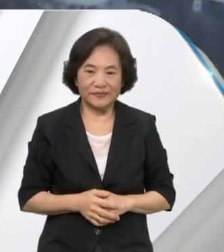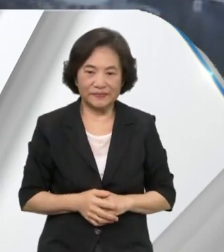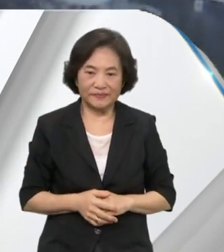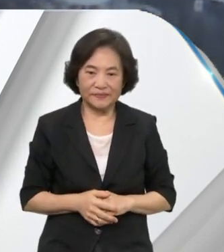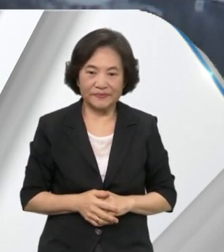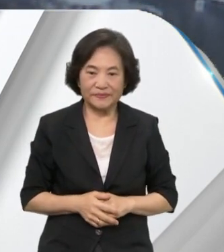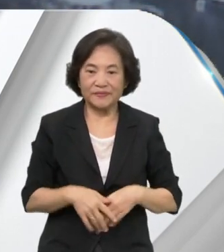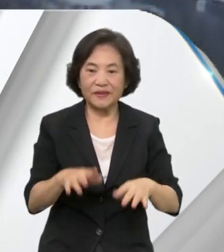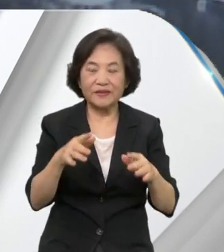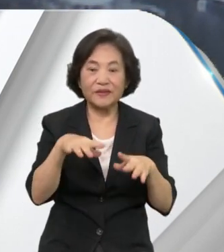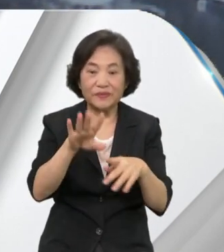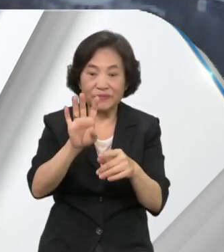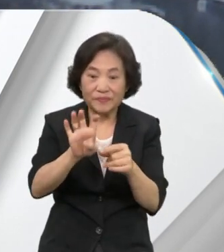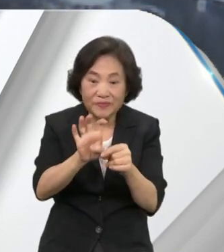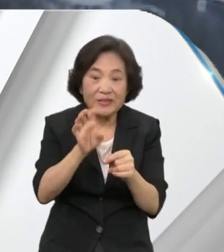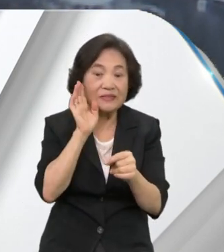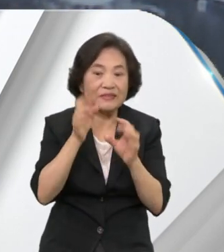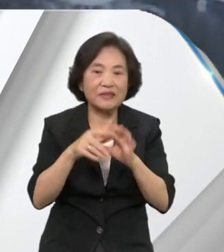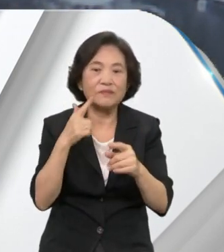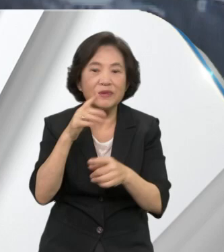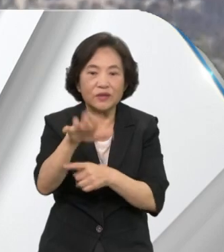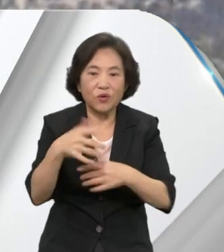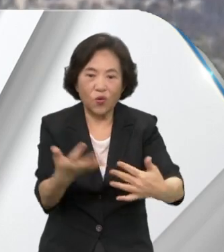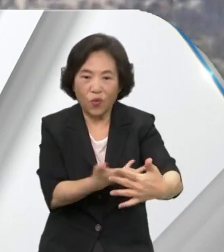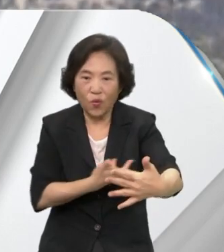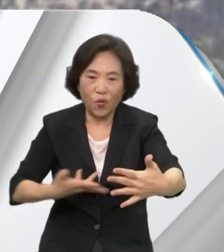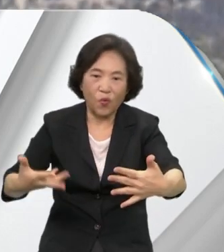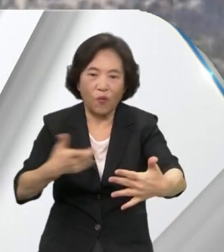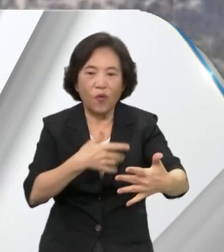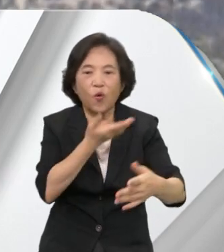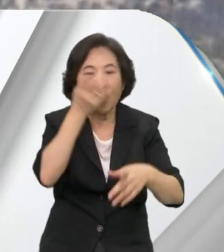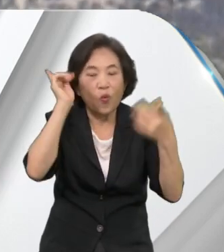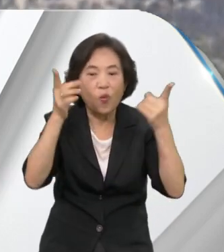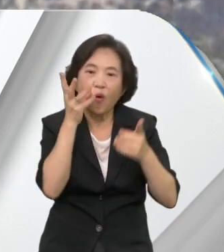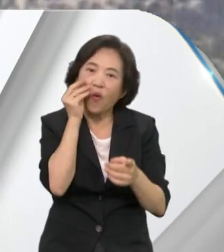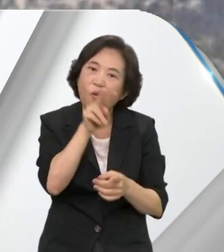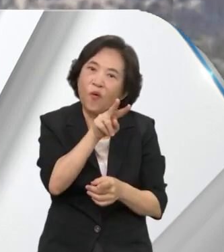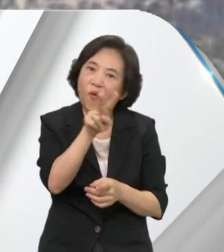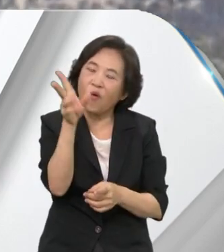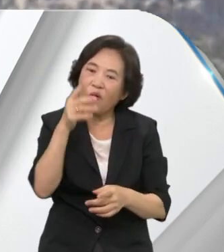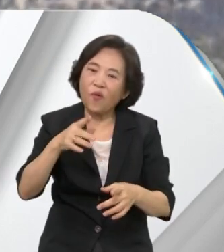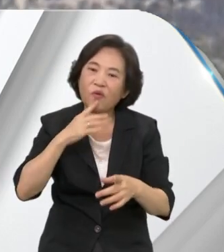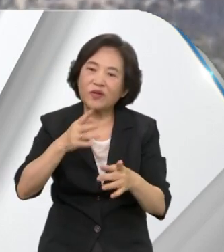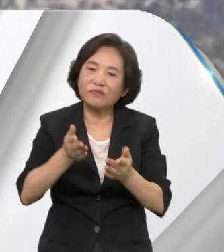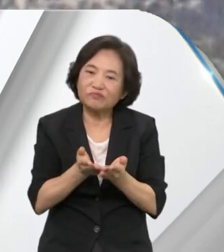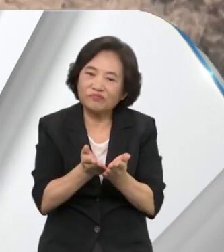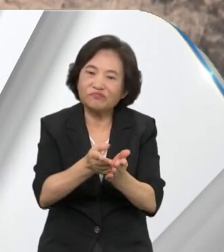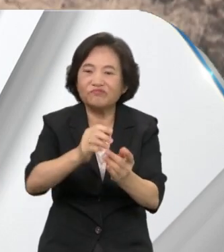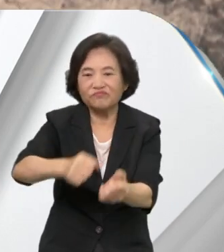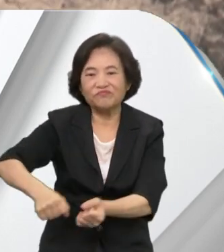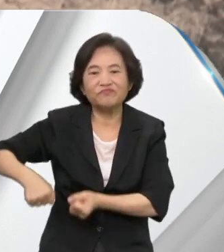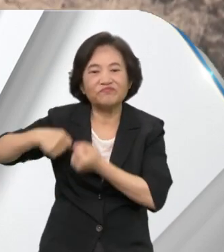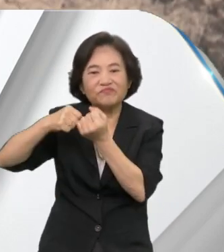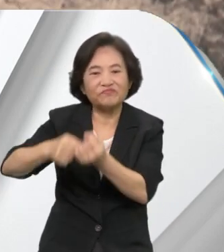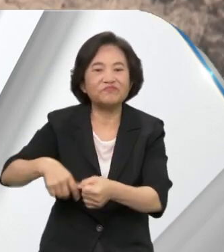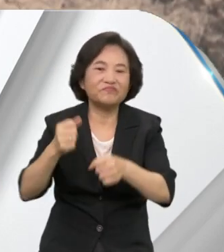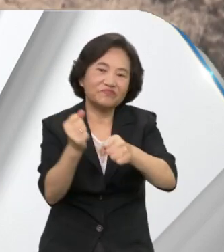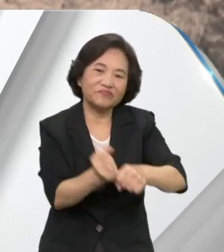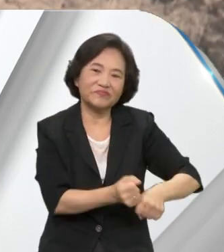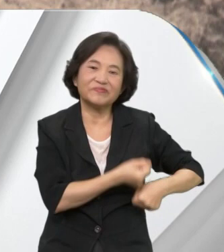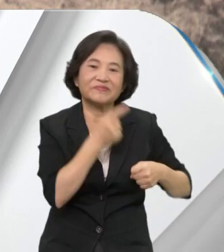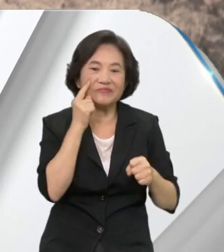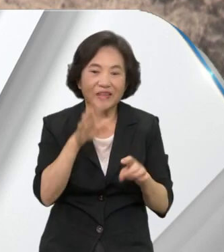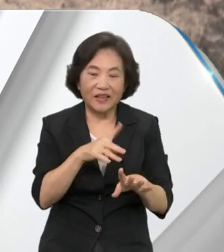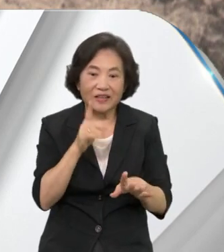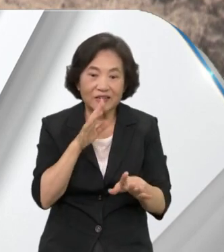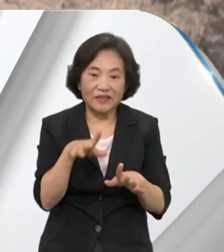也是民国四十年左右的美容服，也是游客欣赏富冈山色的好素材。睇游服的上好，